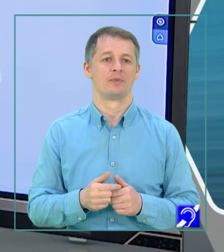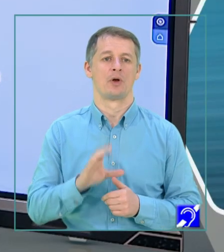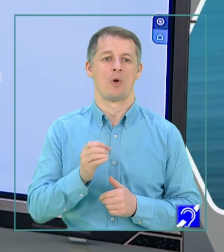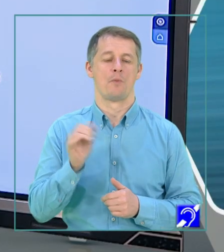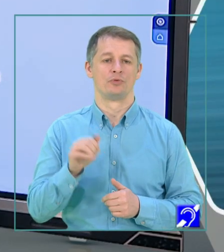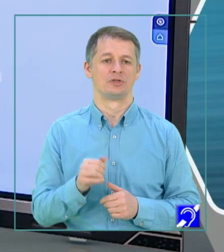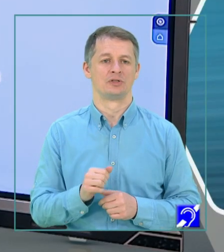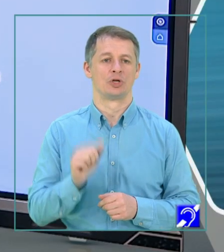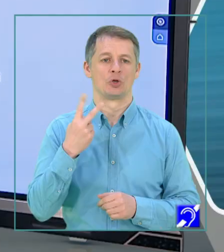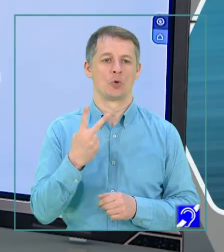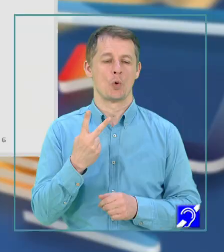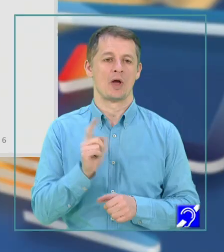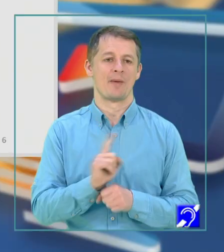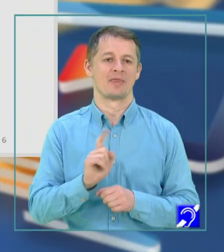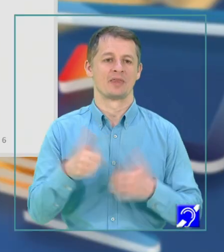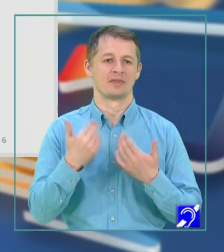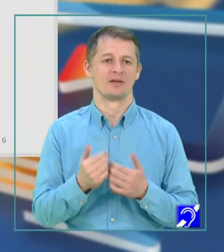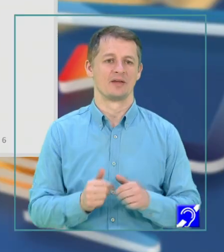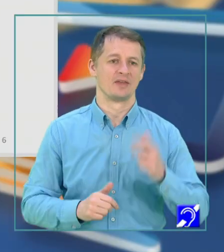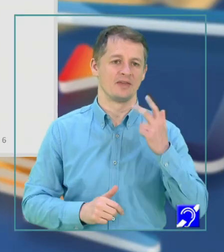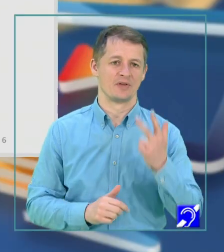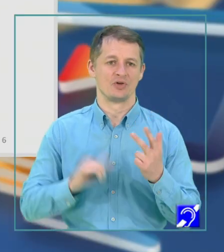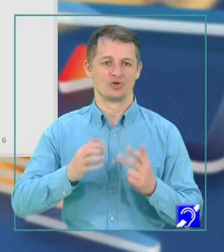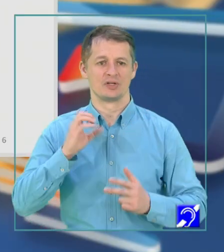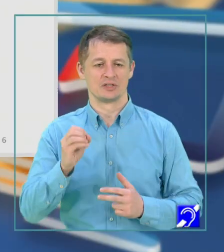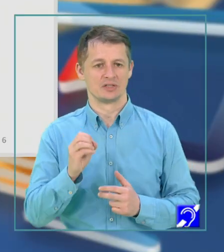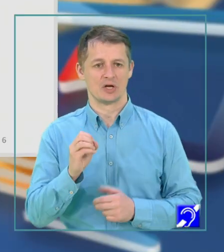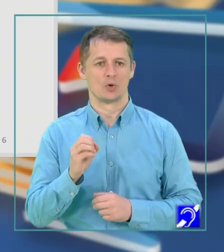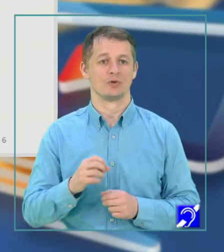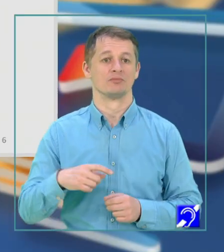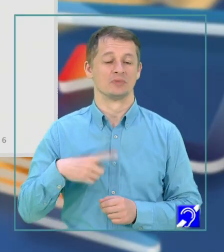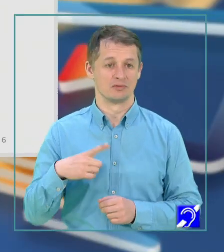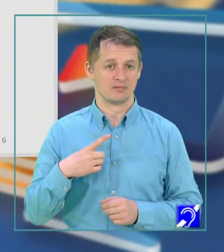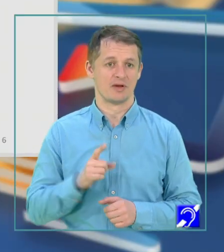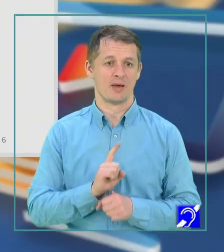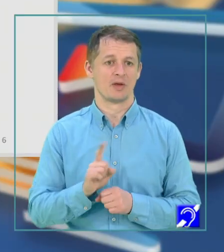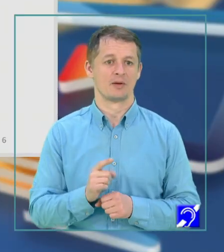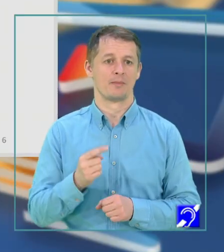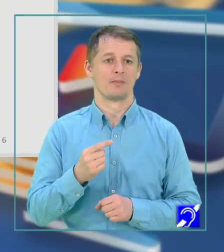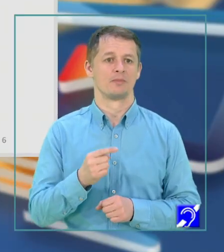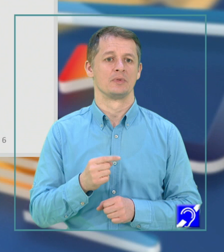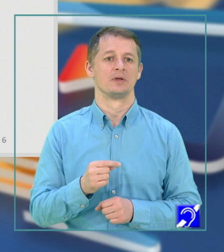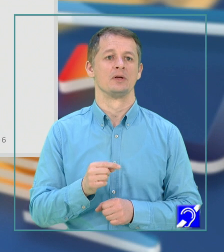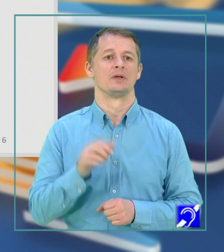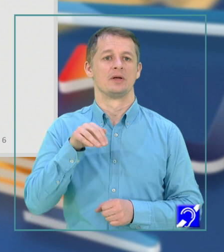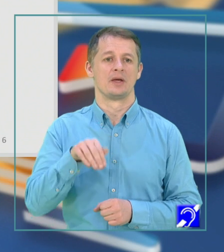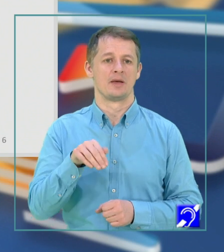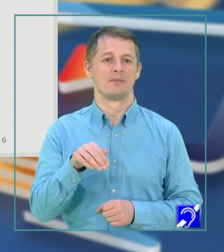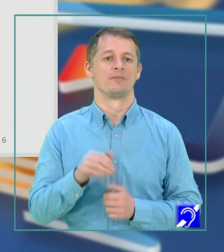două elemente date. Elementele 3 și 0 sunt elemente din intervalul minus 10-10 care apare în